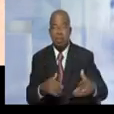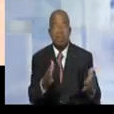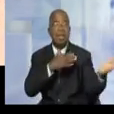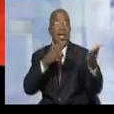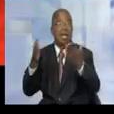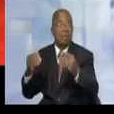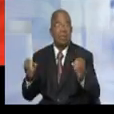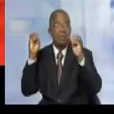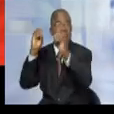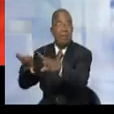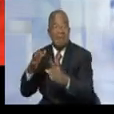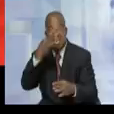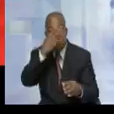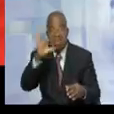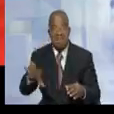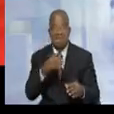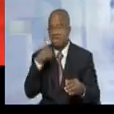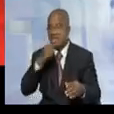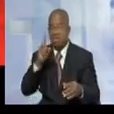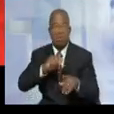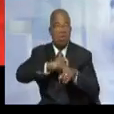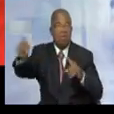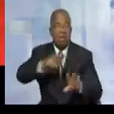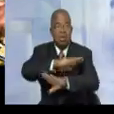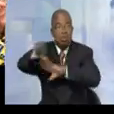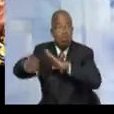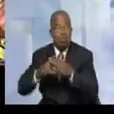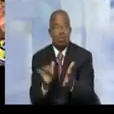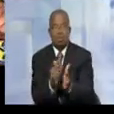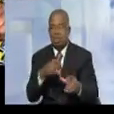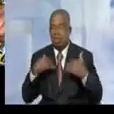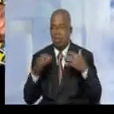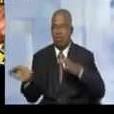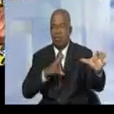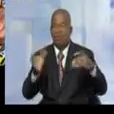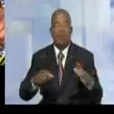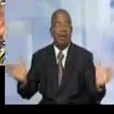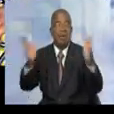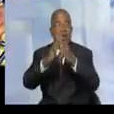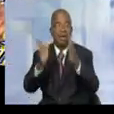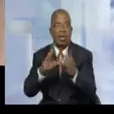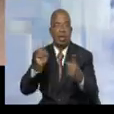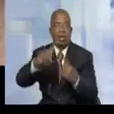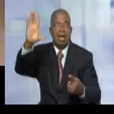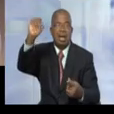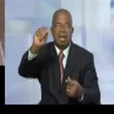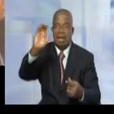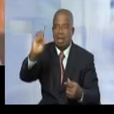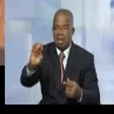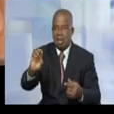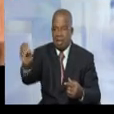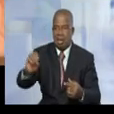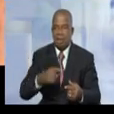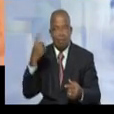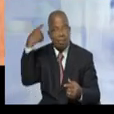guerre. Le président de ce collectif, qui s'exprime à cette occasion, lance également un appel au gouvernement pour une prise en charge médicale